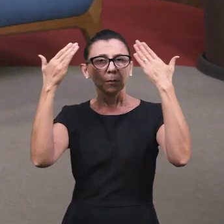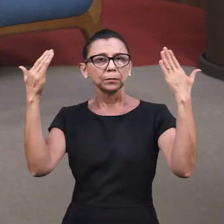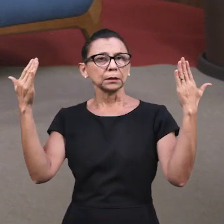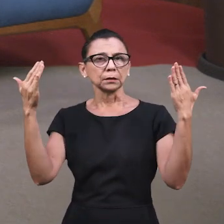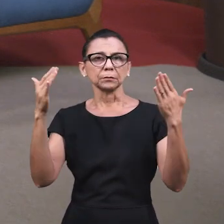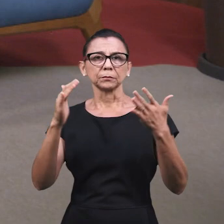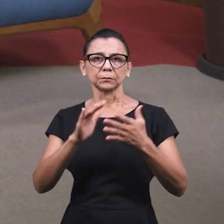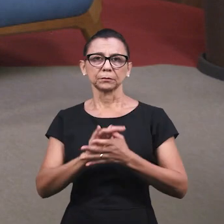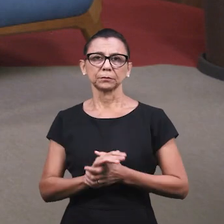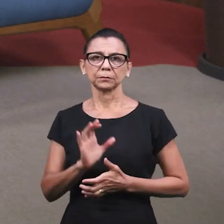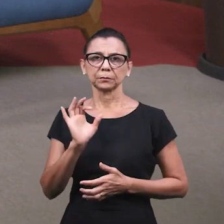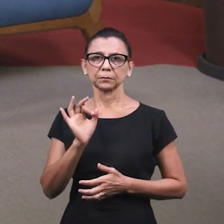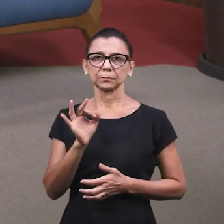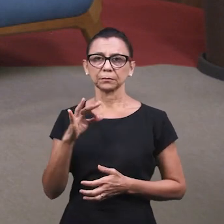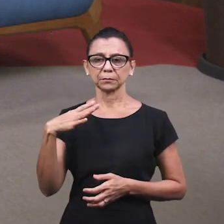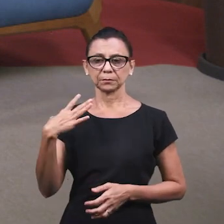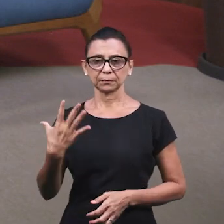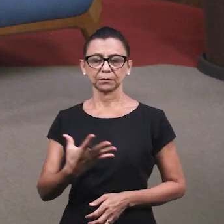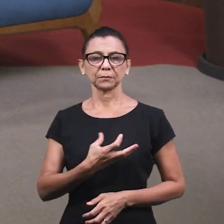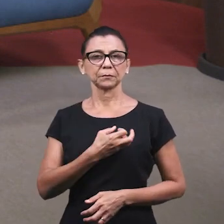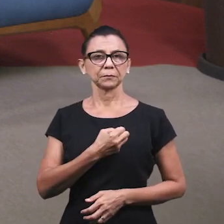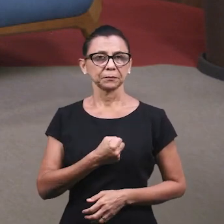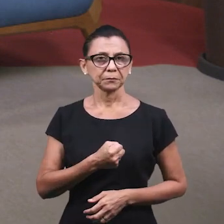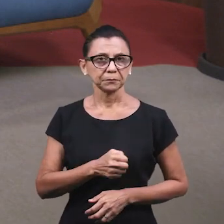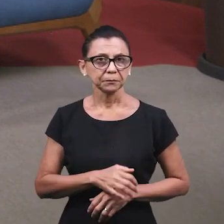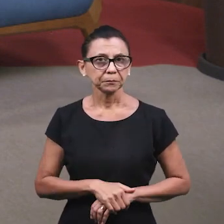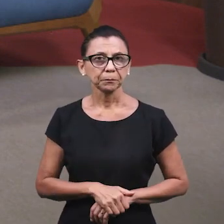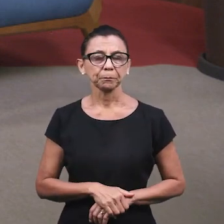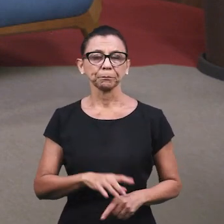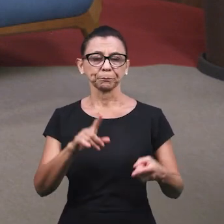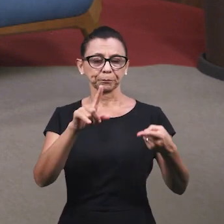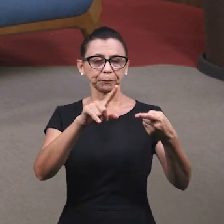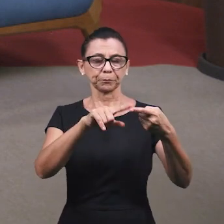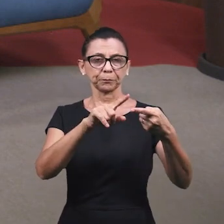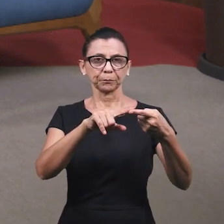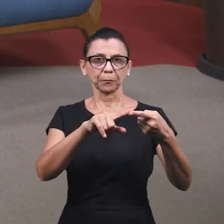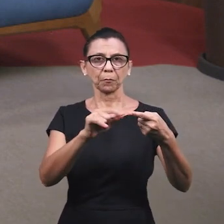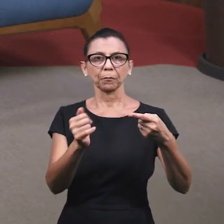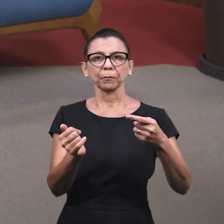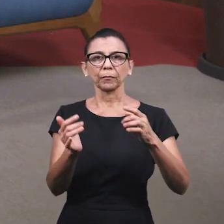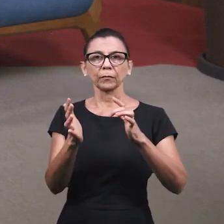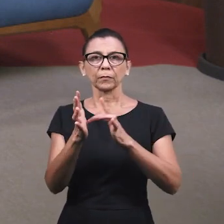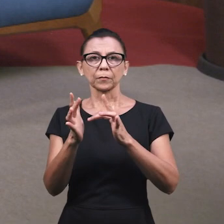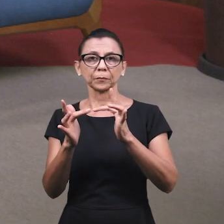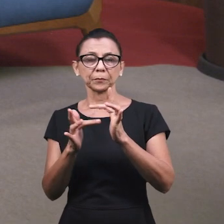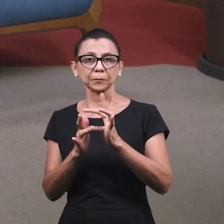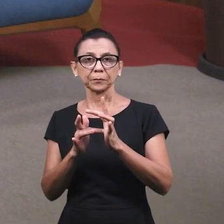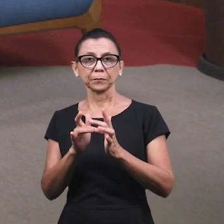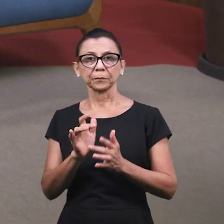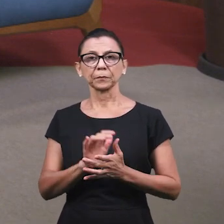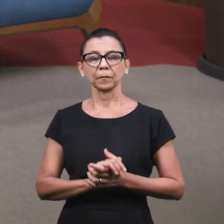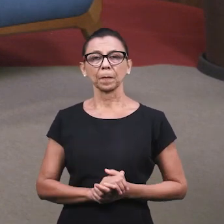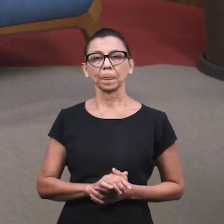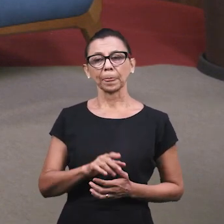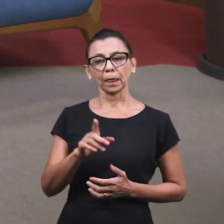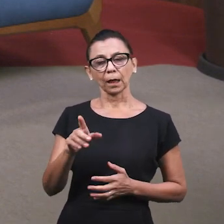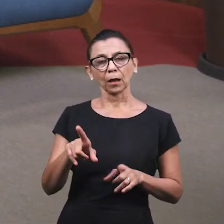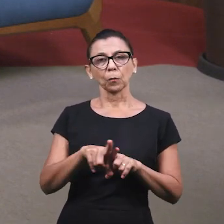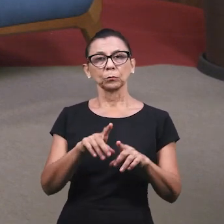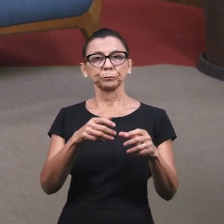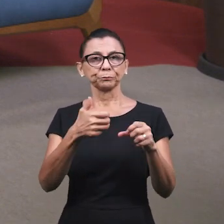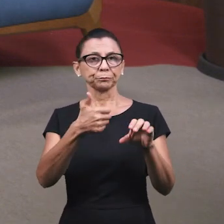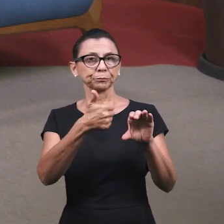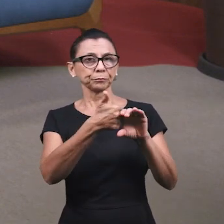et créer la compréhension à propos de la certitude du salut. Nous avons Jésus, en